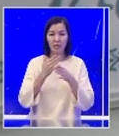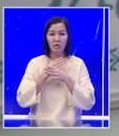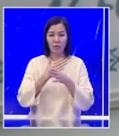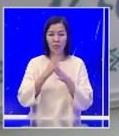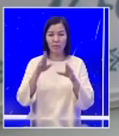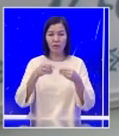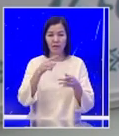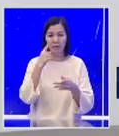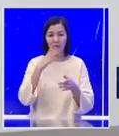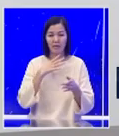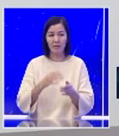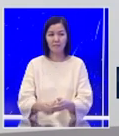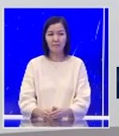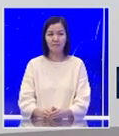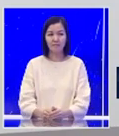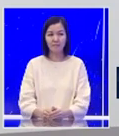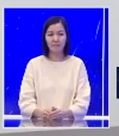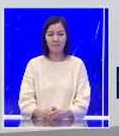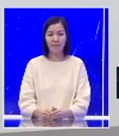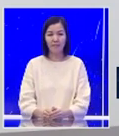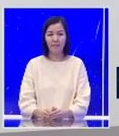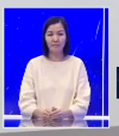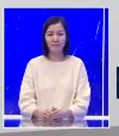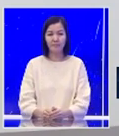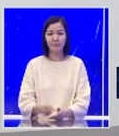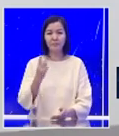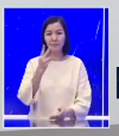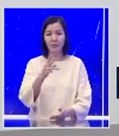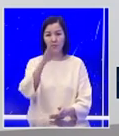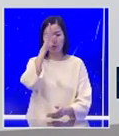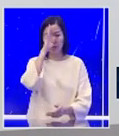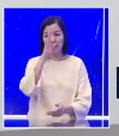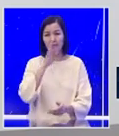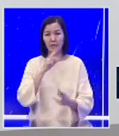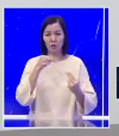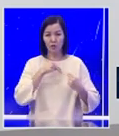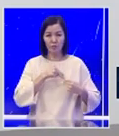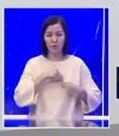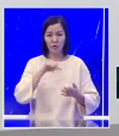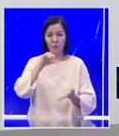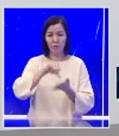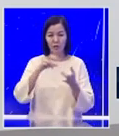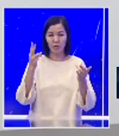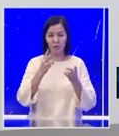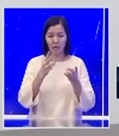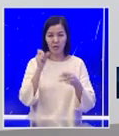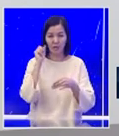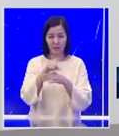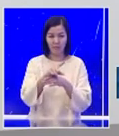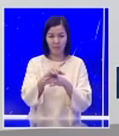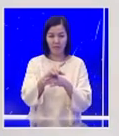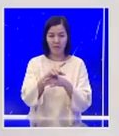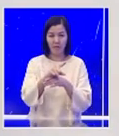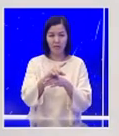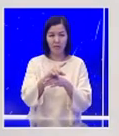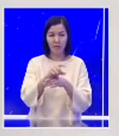болатынын жеткізді. Ветеринар, примите на работу, устройте на работу, я лично поручил это, хорошее